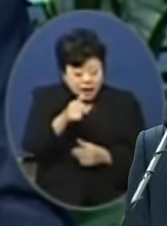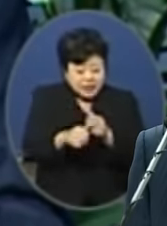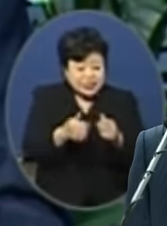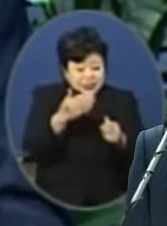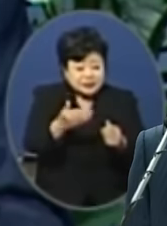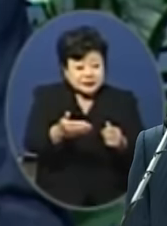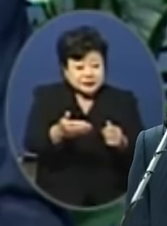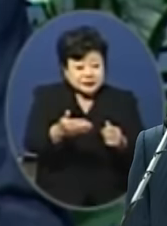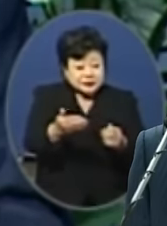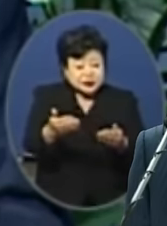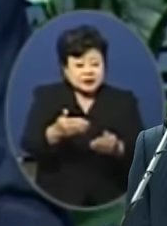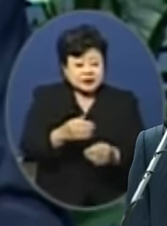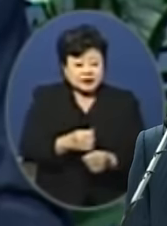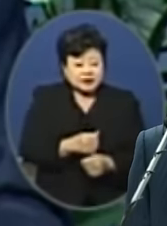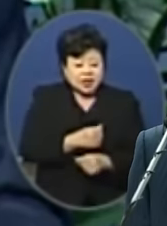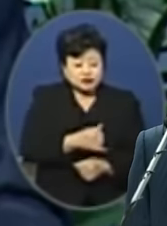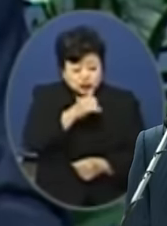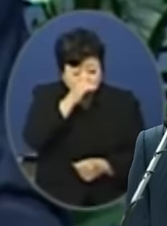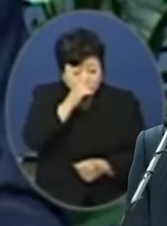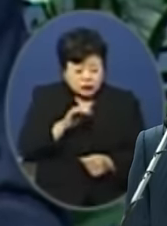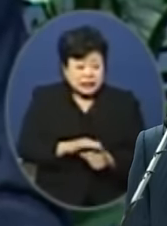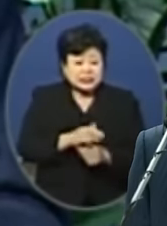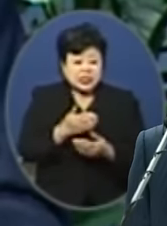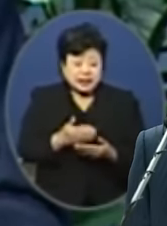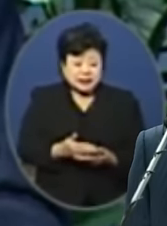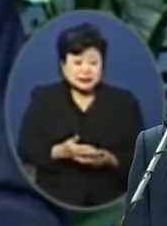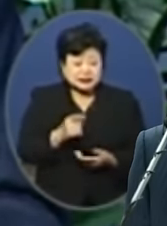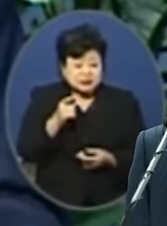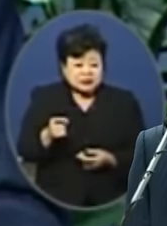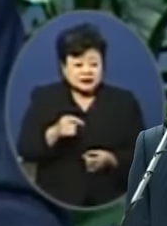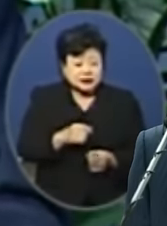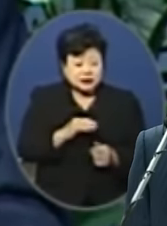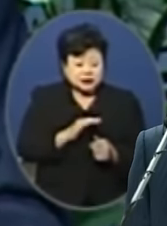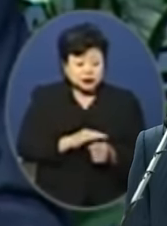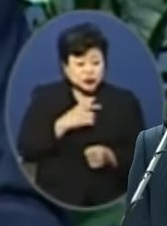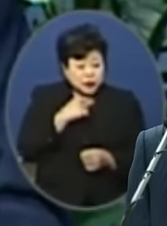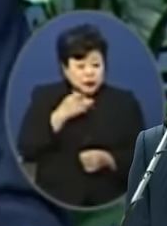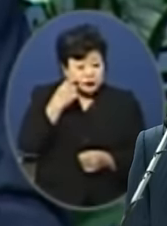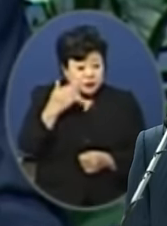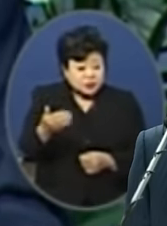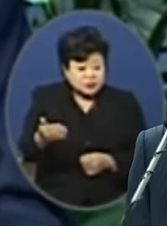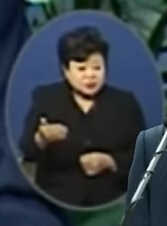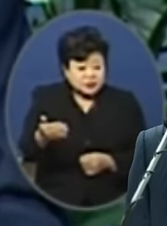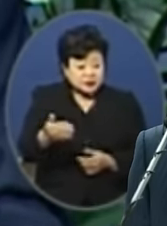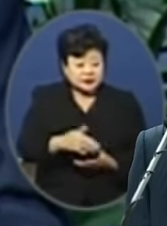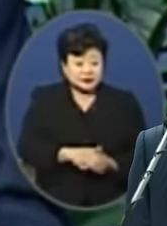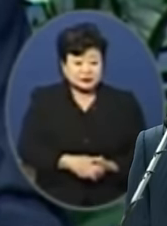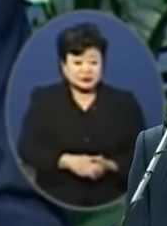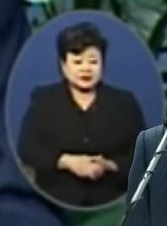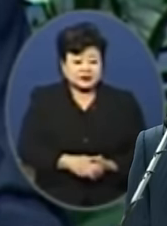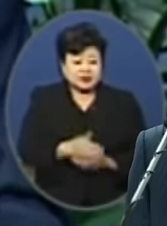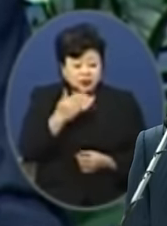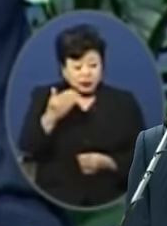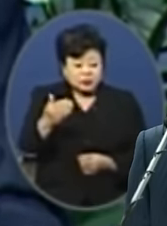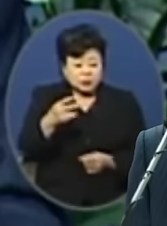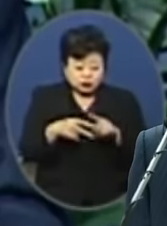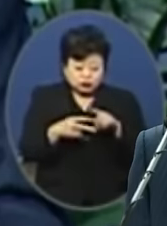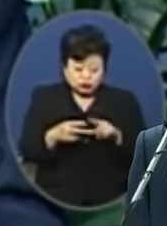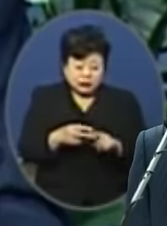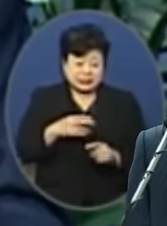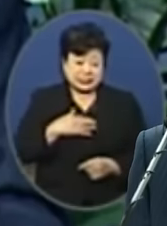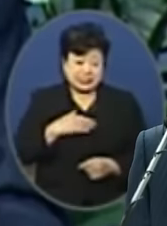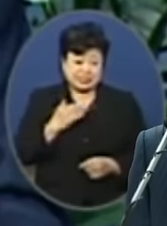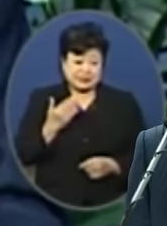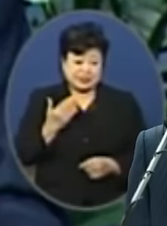하나님이 그 일을 할 수도 있고 나를 사랑해서 그것을 해주기도 원하시면 그러면 여러분 이 두 가지를 알았던